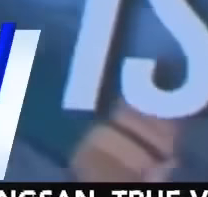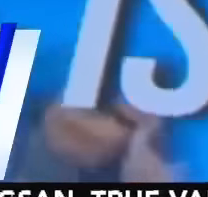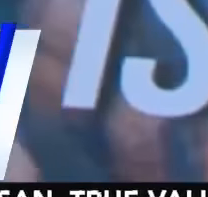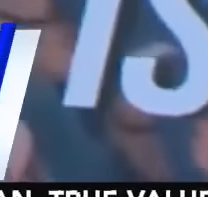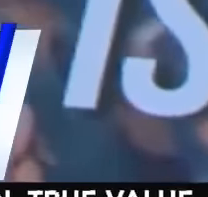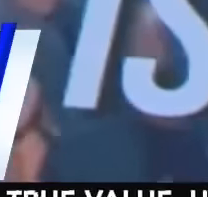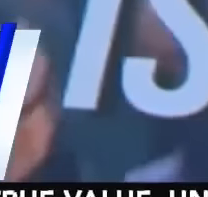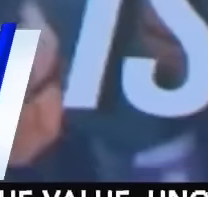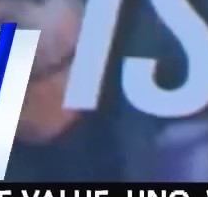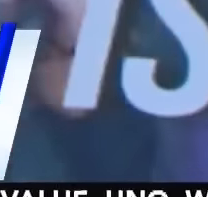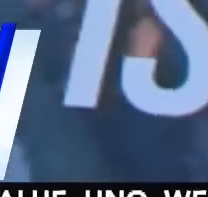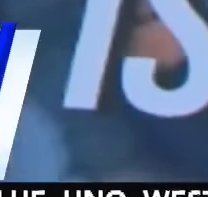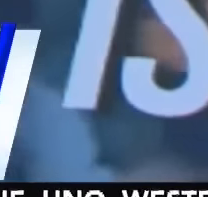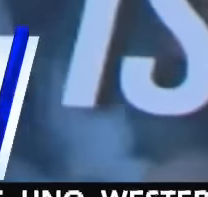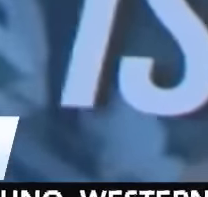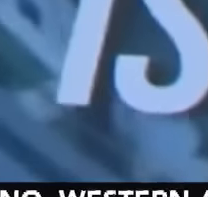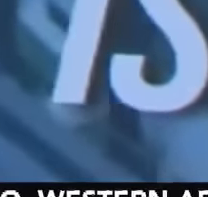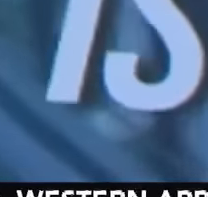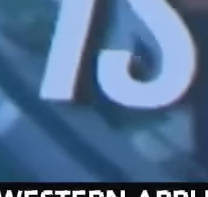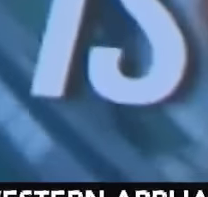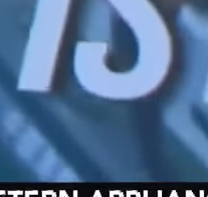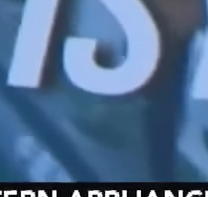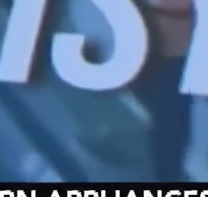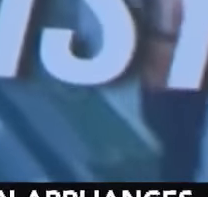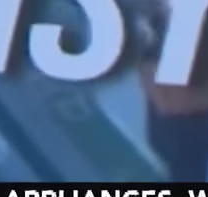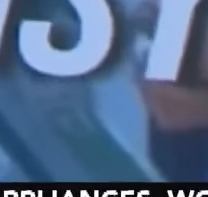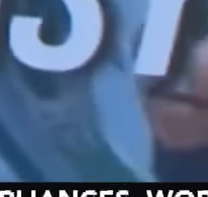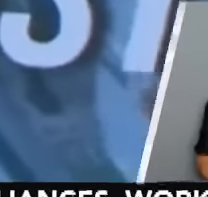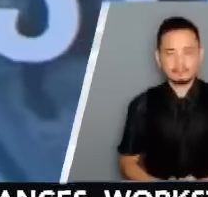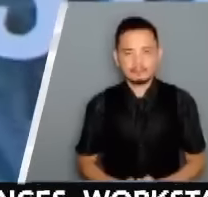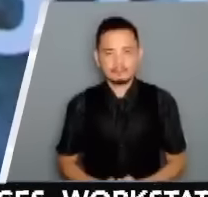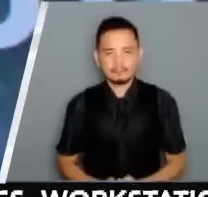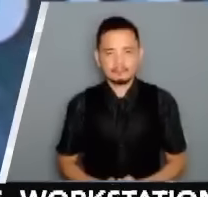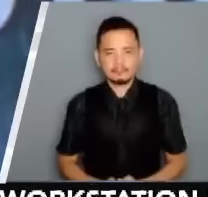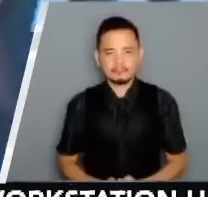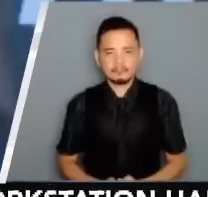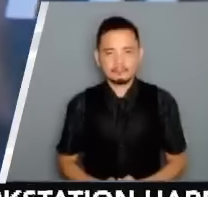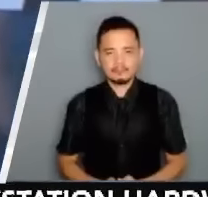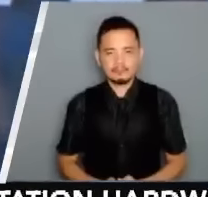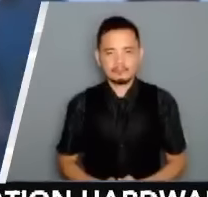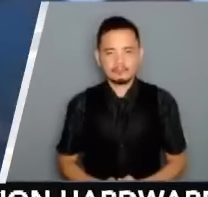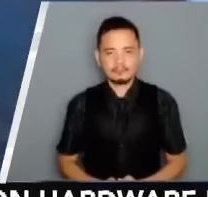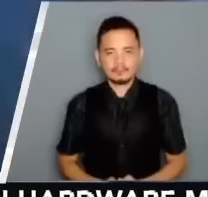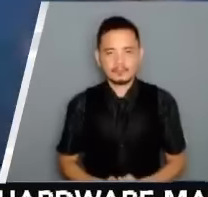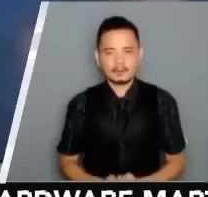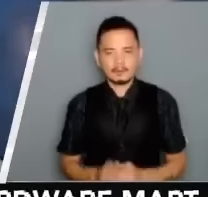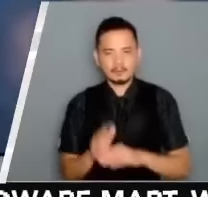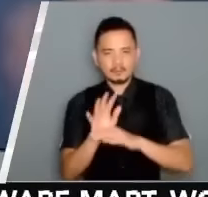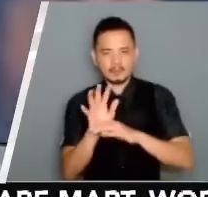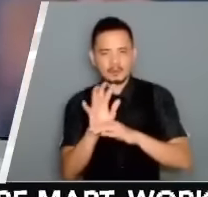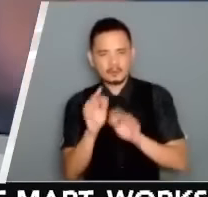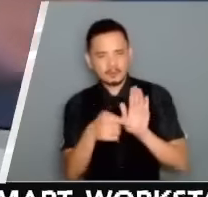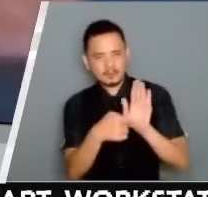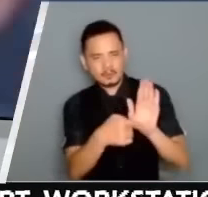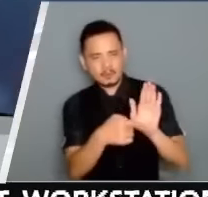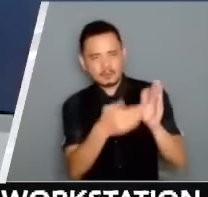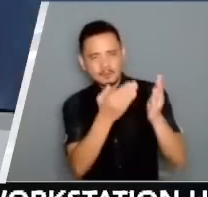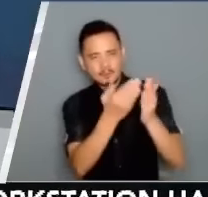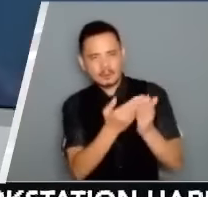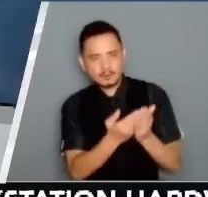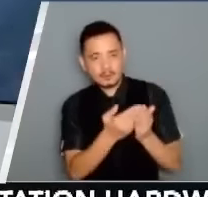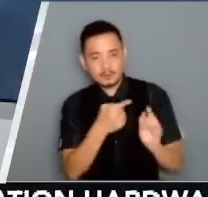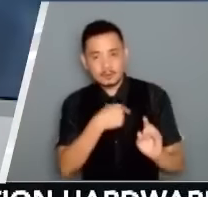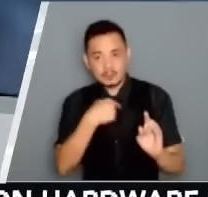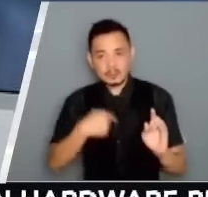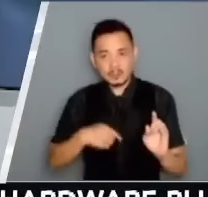Naglabas na mga video ang Armed Forces of the Philippines na nagpapakita po ng pagkuyog, pagbabanta at paninira ng ilang taga China Coast